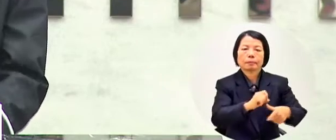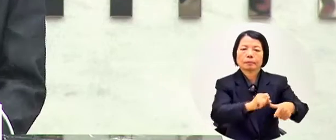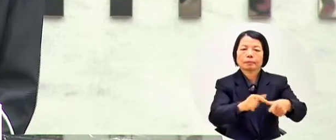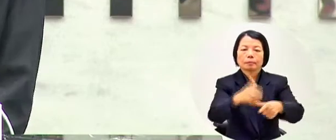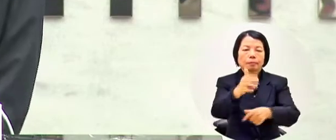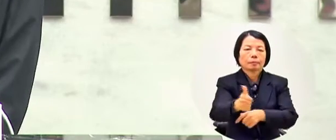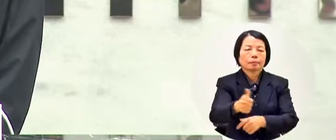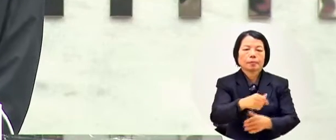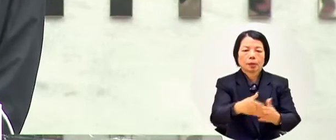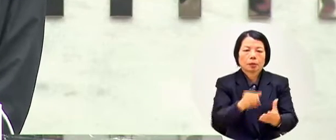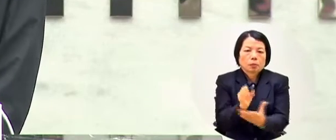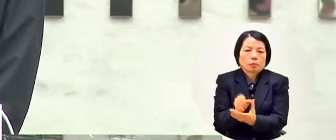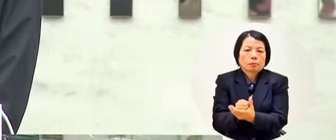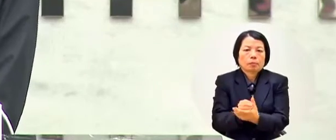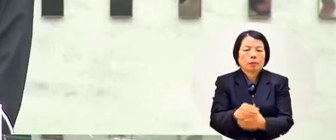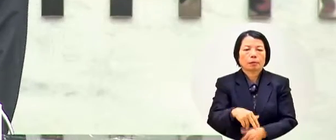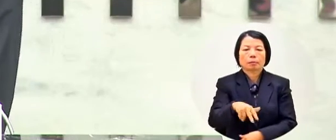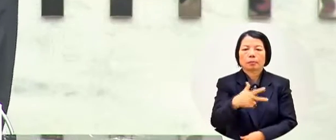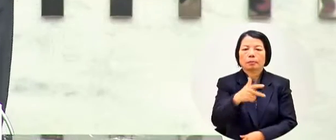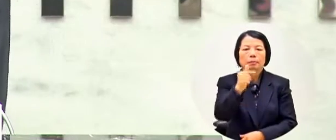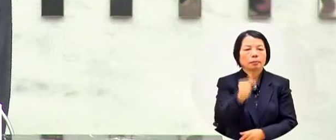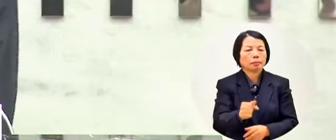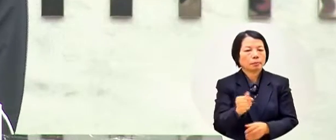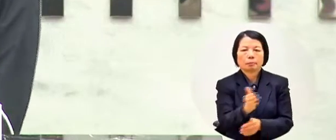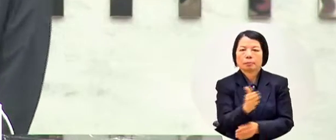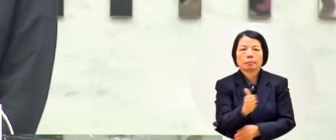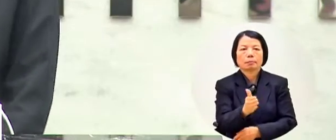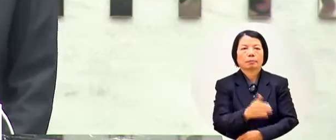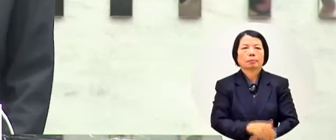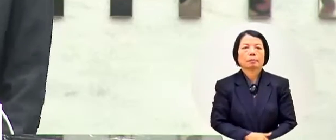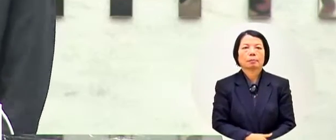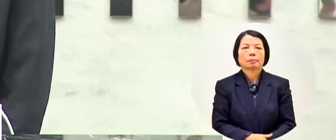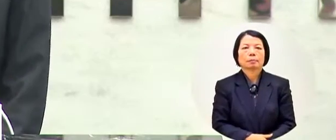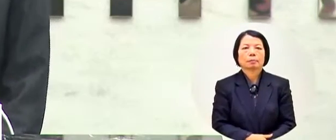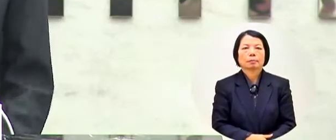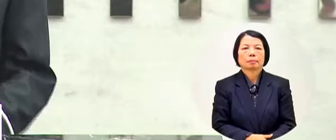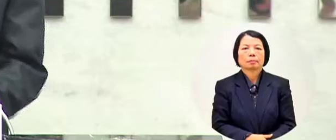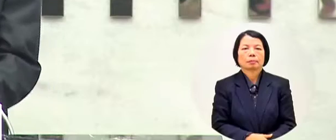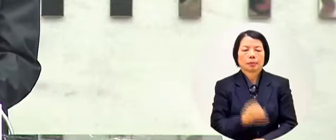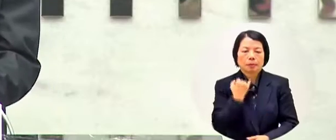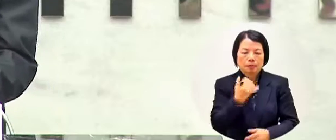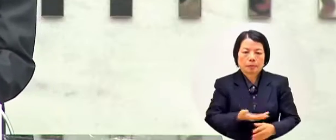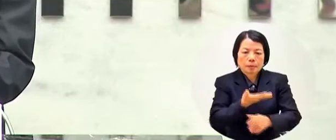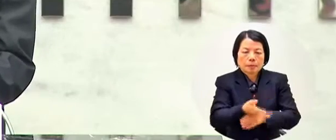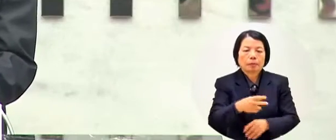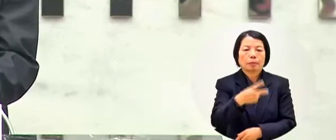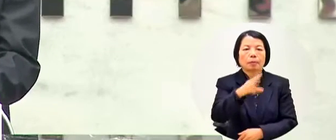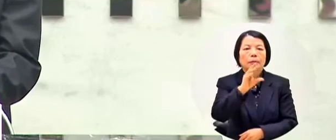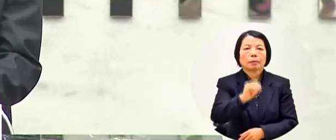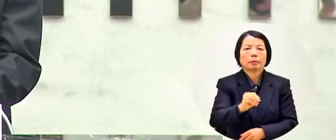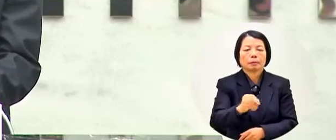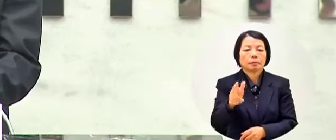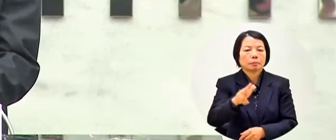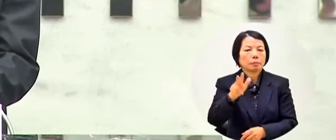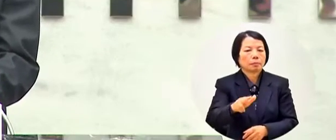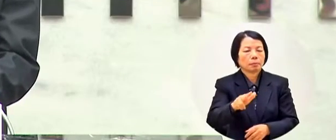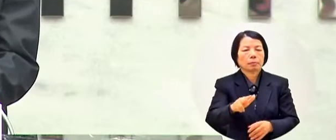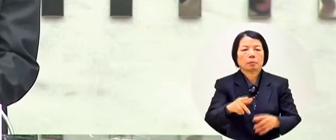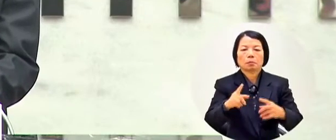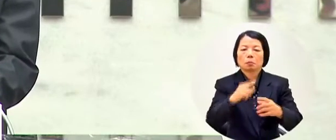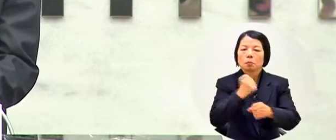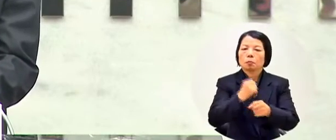金额预计达到700亿新台币，可以提供27000个以上的职缺。另